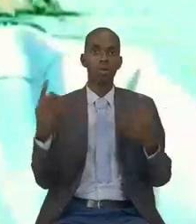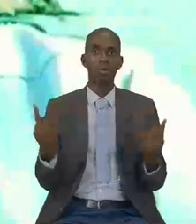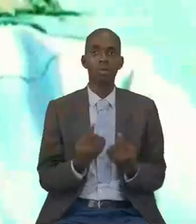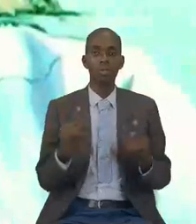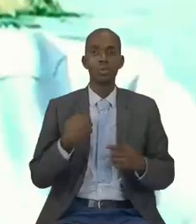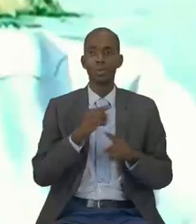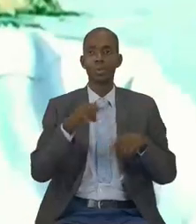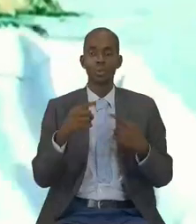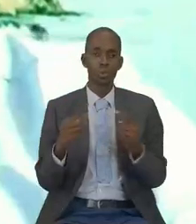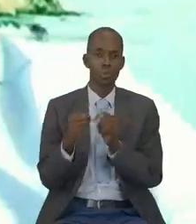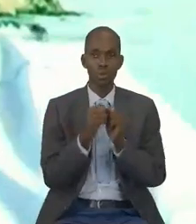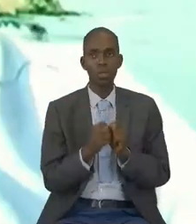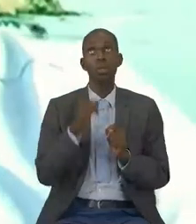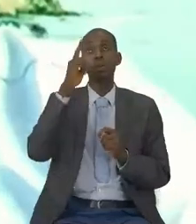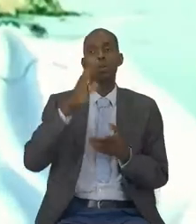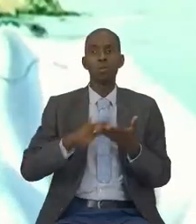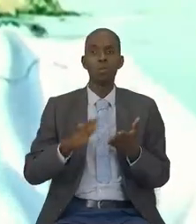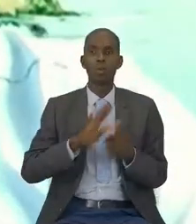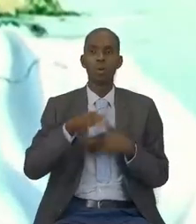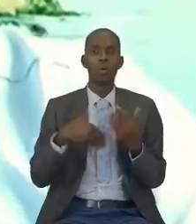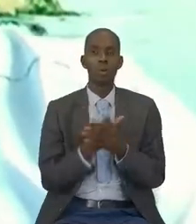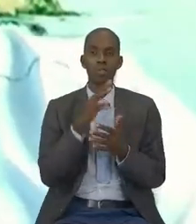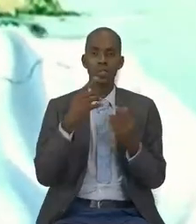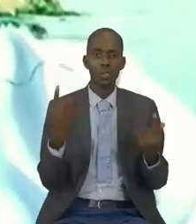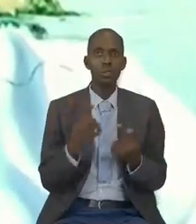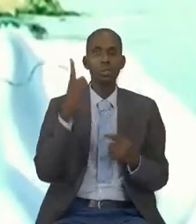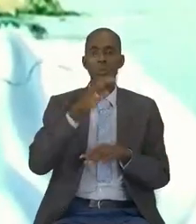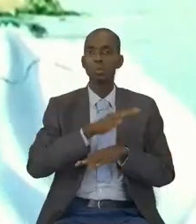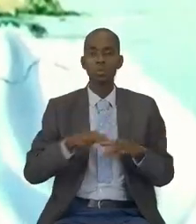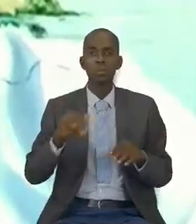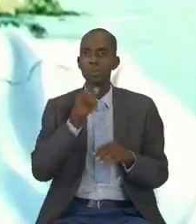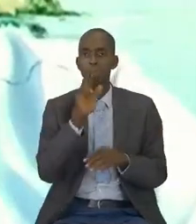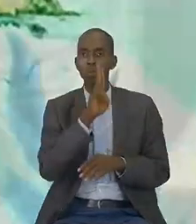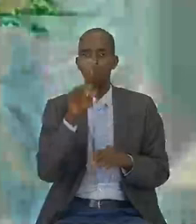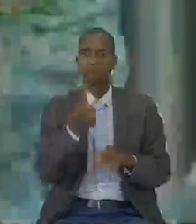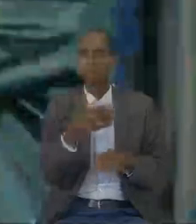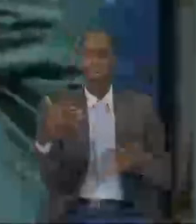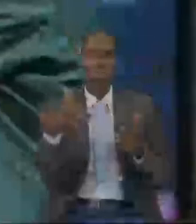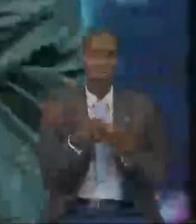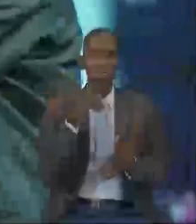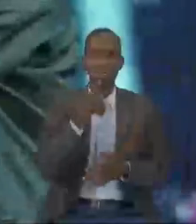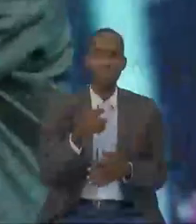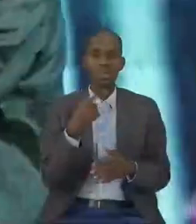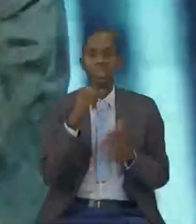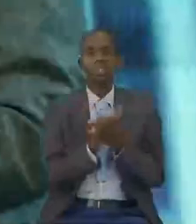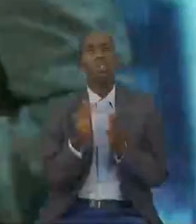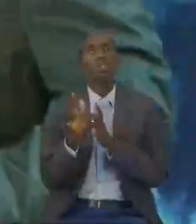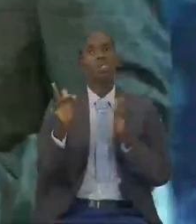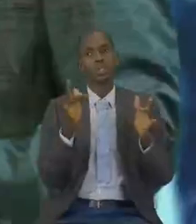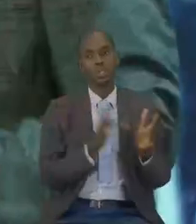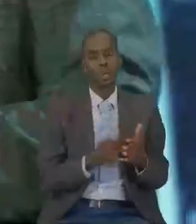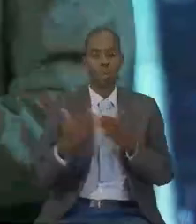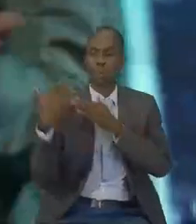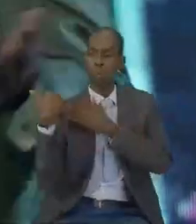des péchés. Ça va ensemble. Dieu pardonne tous tes péchés. Il ne compte plus de